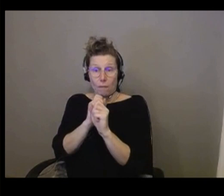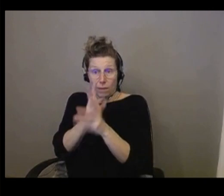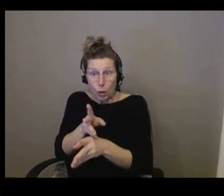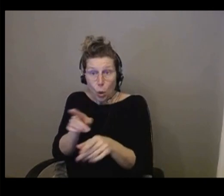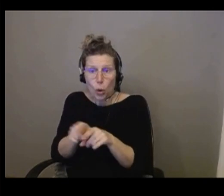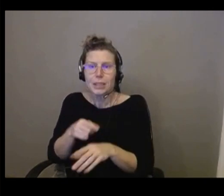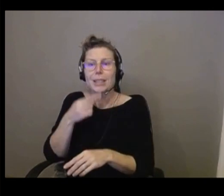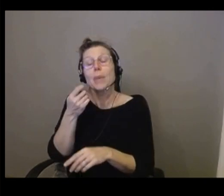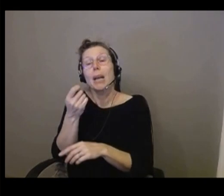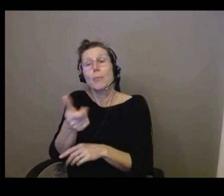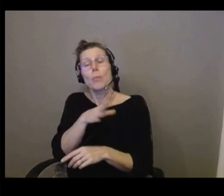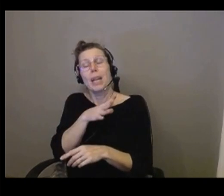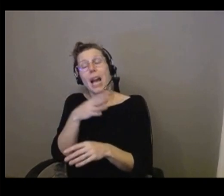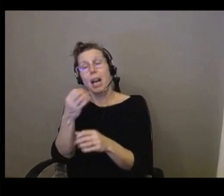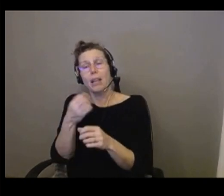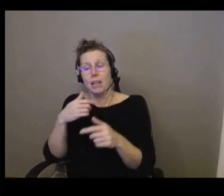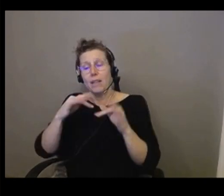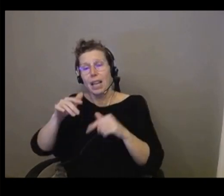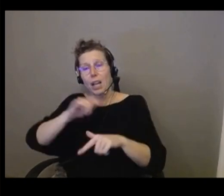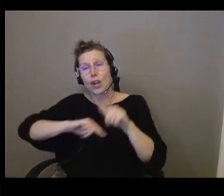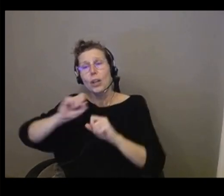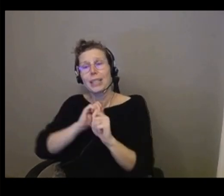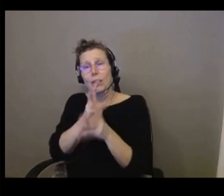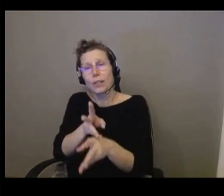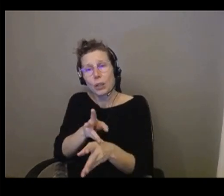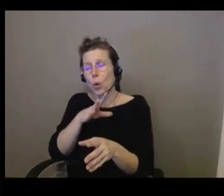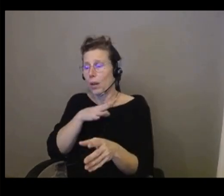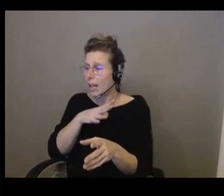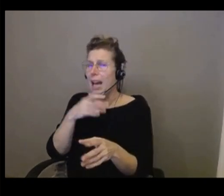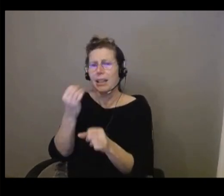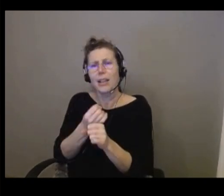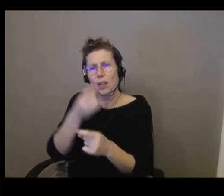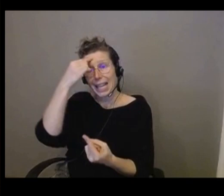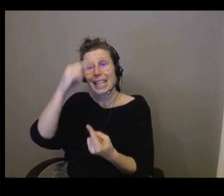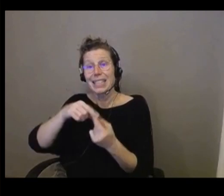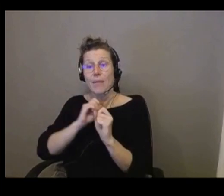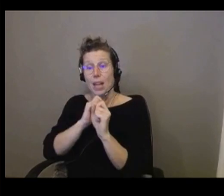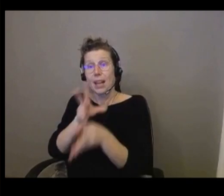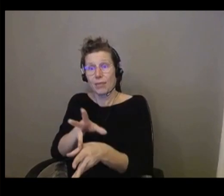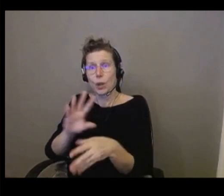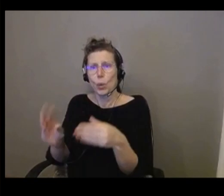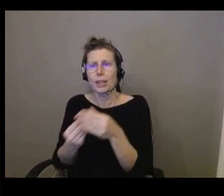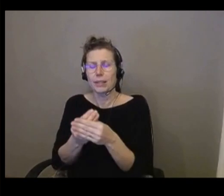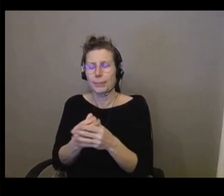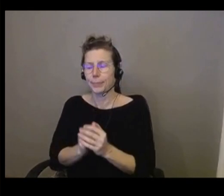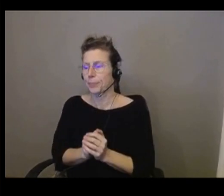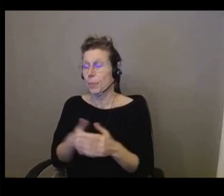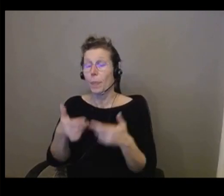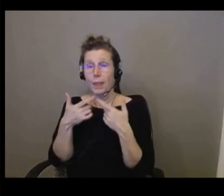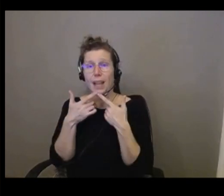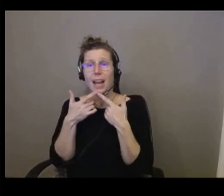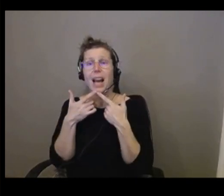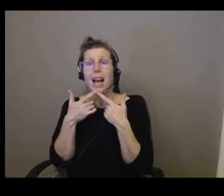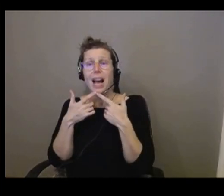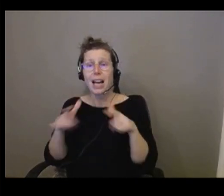également sur tout ce qui va être autour des vélos inclusifs. Donc l'accessibilité, c'est pas pour rien. Chez Keolis,